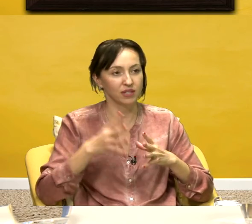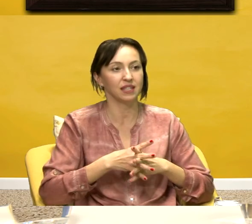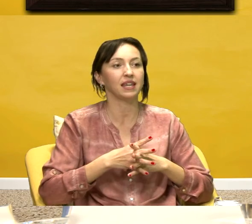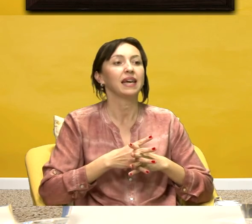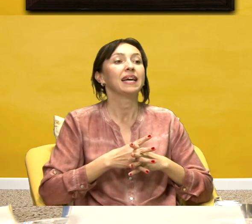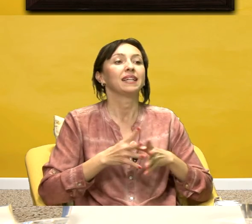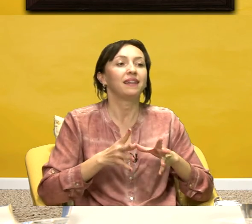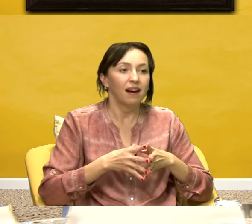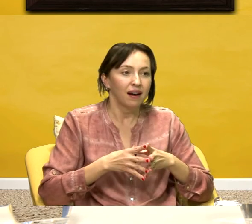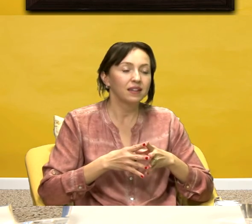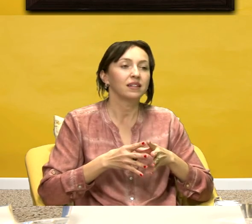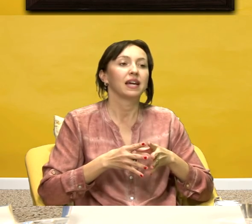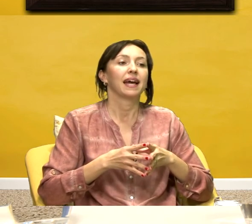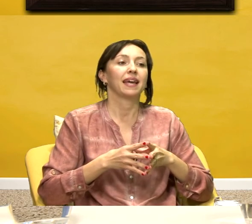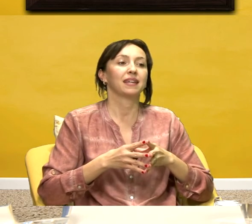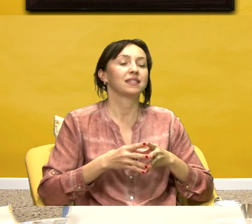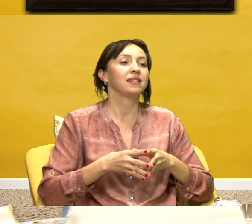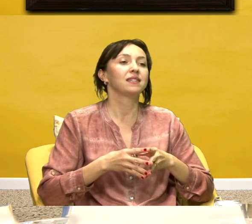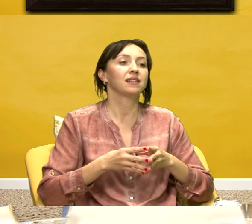a auzi, dar